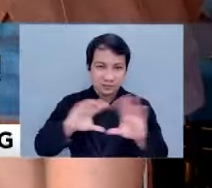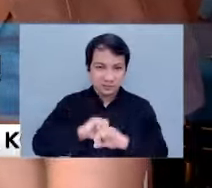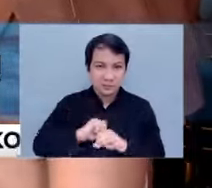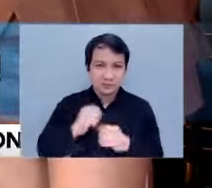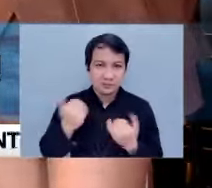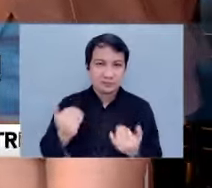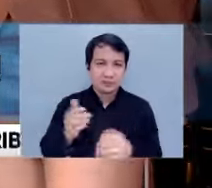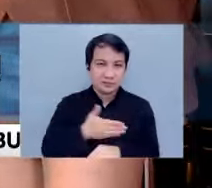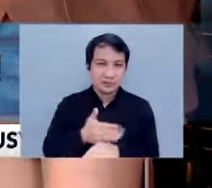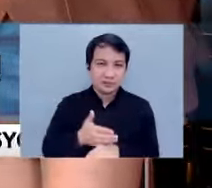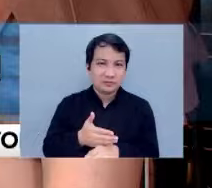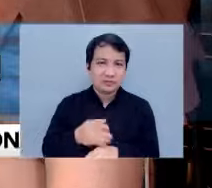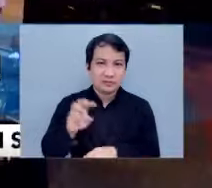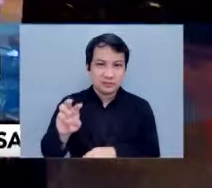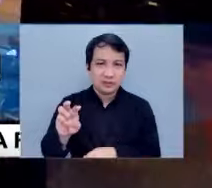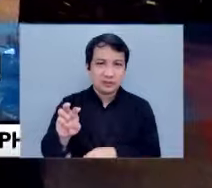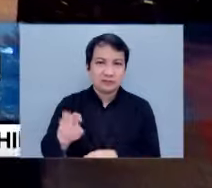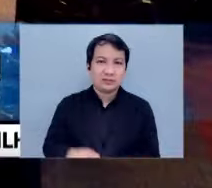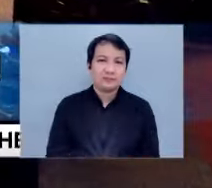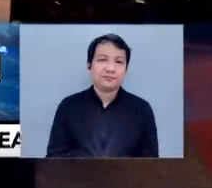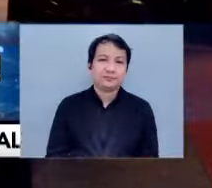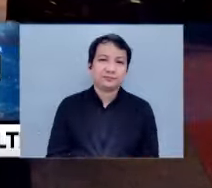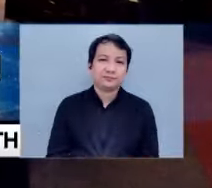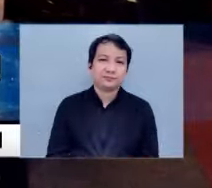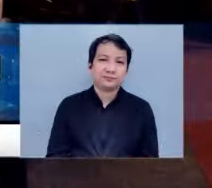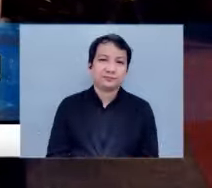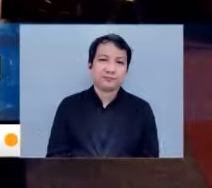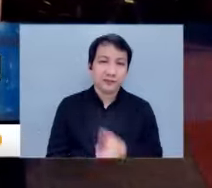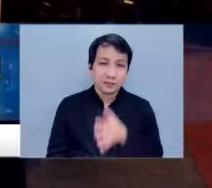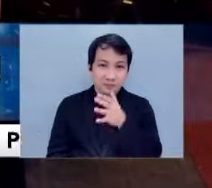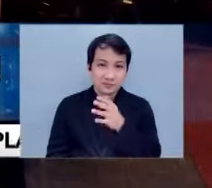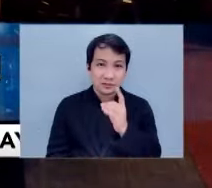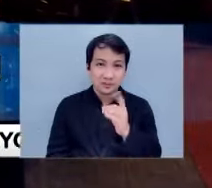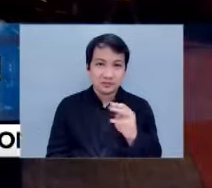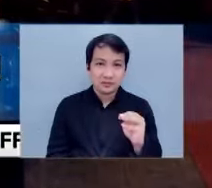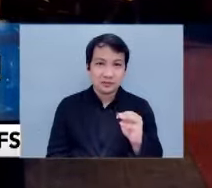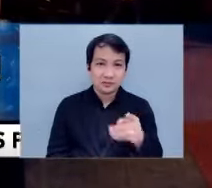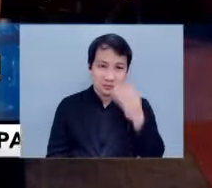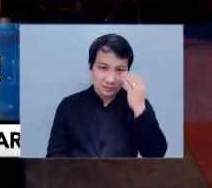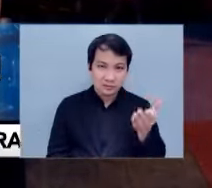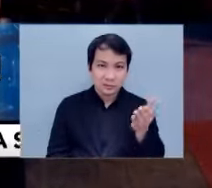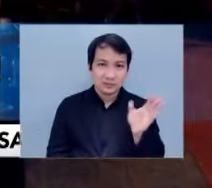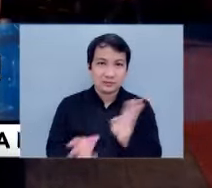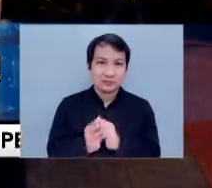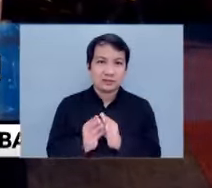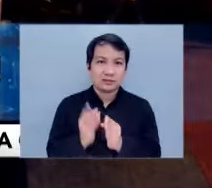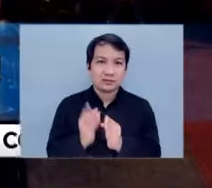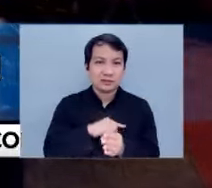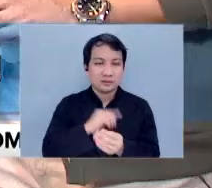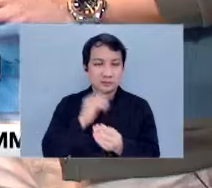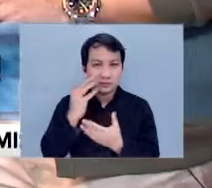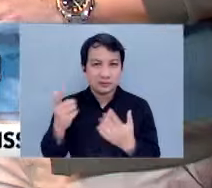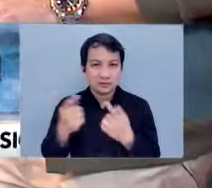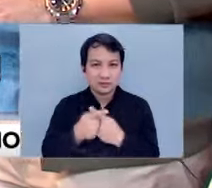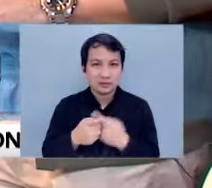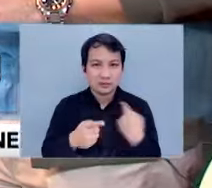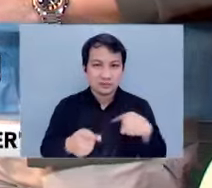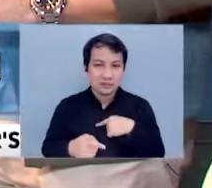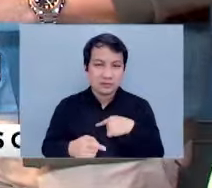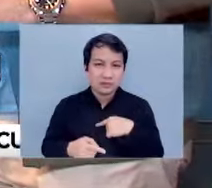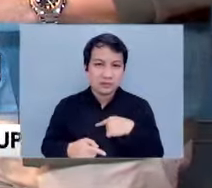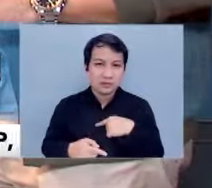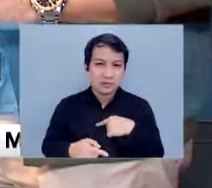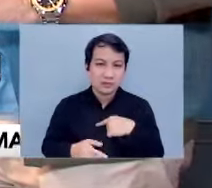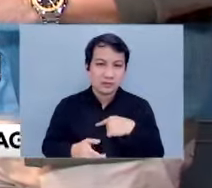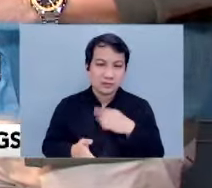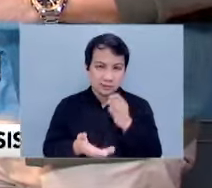6. Kanina sabi ni Mamba Dimps, no, tong song na to, pwedeng maraming meaning, pero can you tell us personally, what does this song mean for